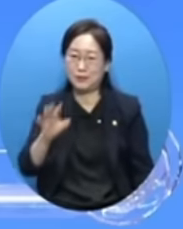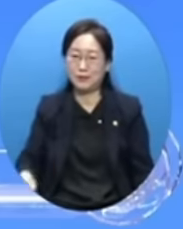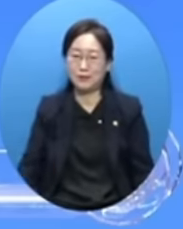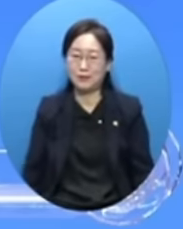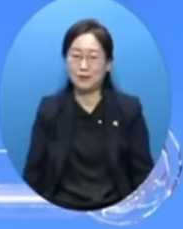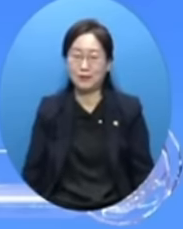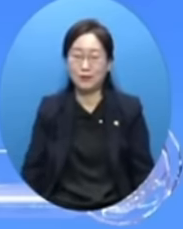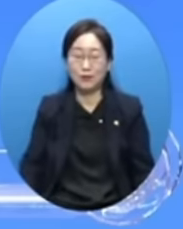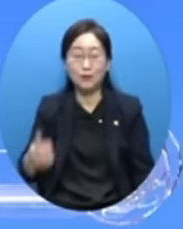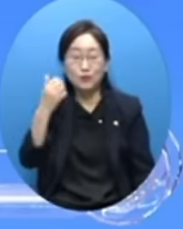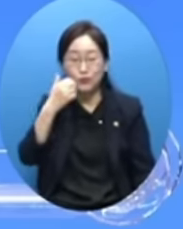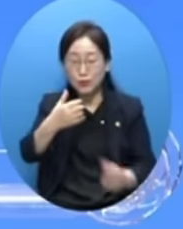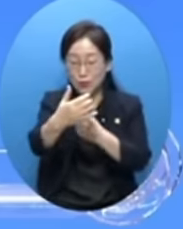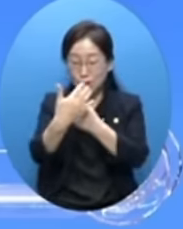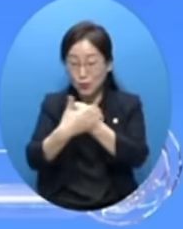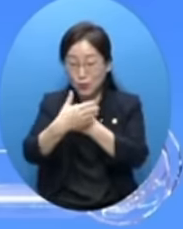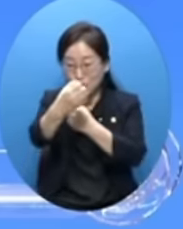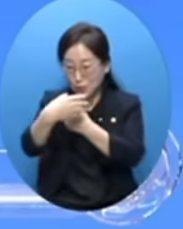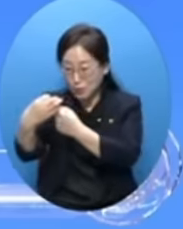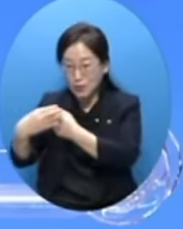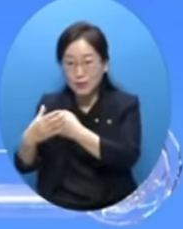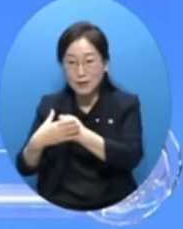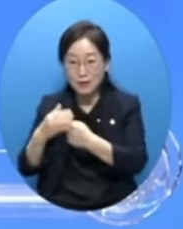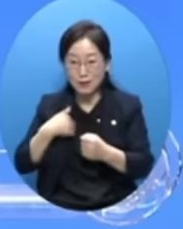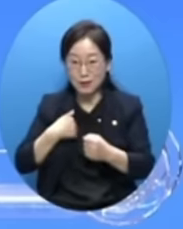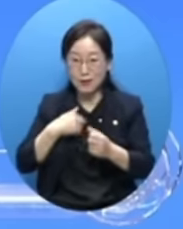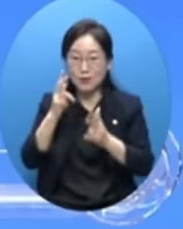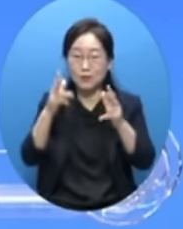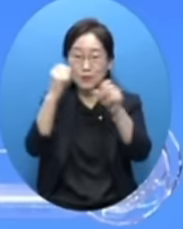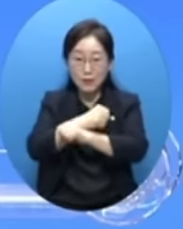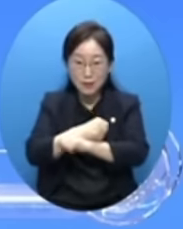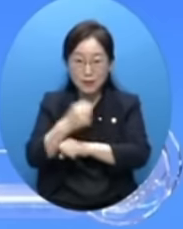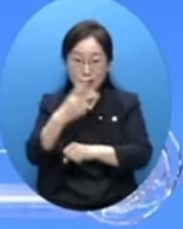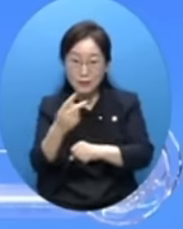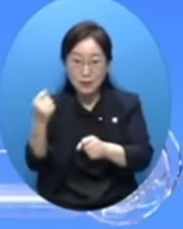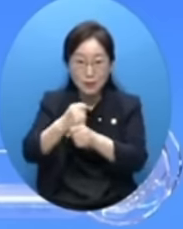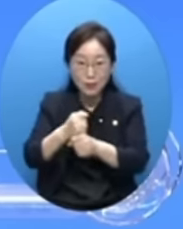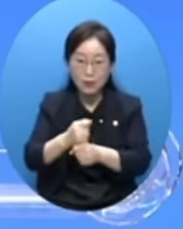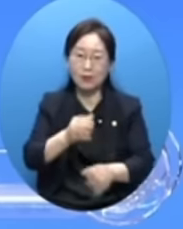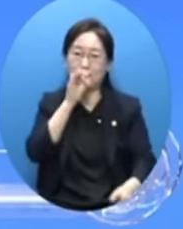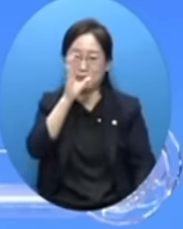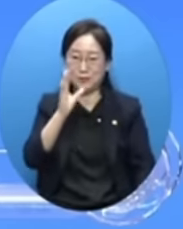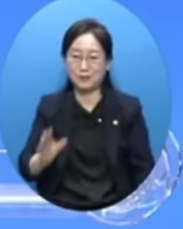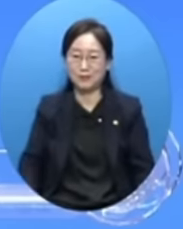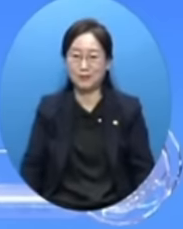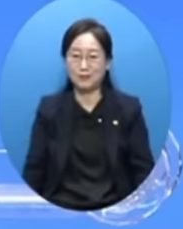그분이 말 한두 마디로 위로해 준다고 해서 무너진 사업이 다시 일어나는 것도 아닙니다.